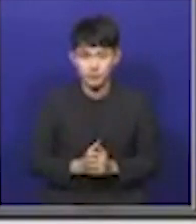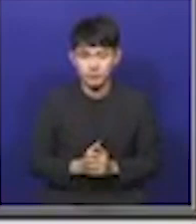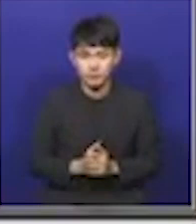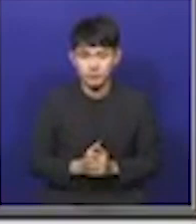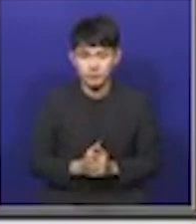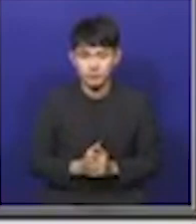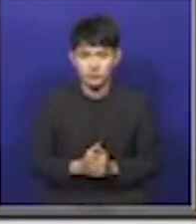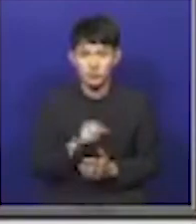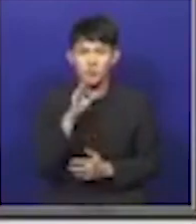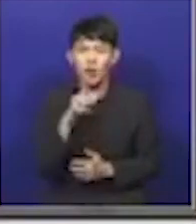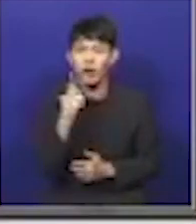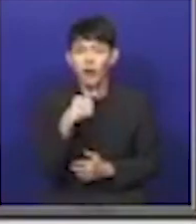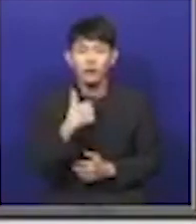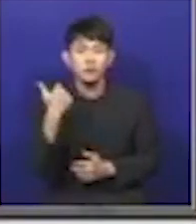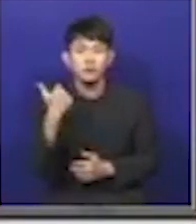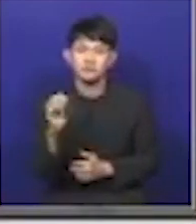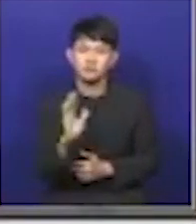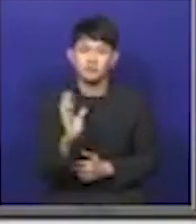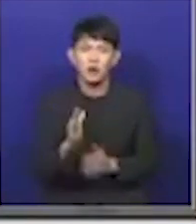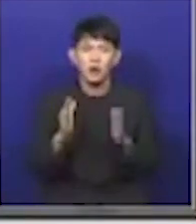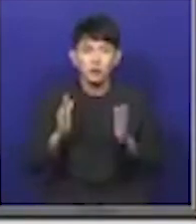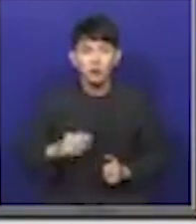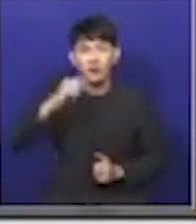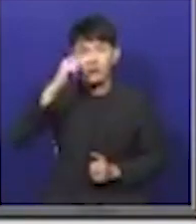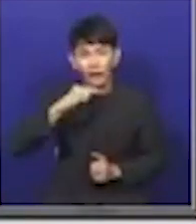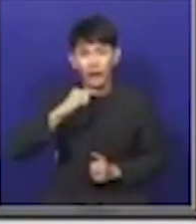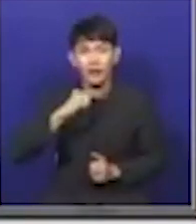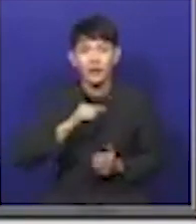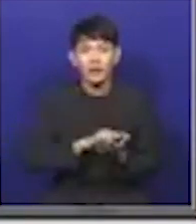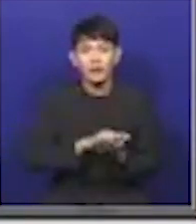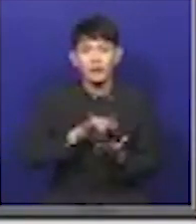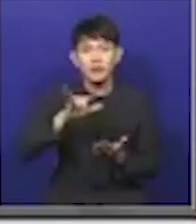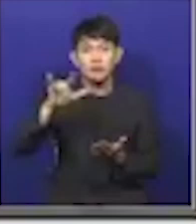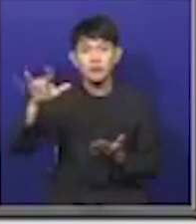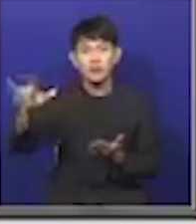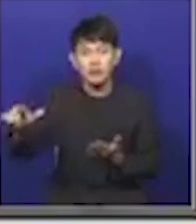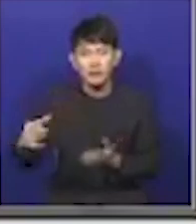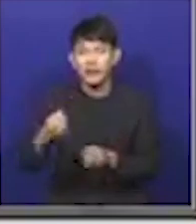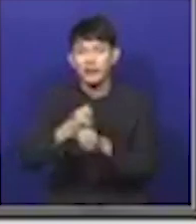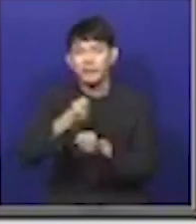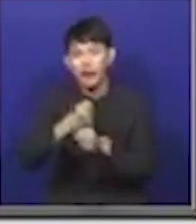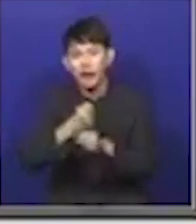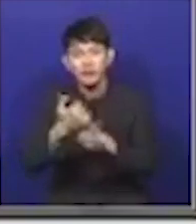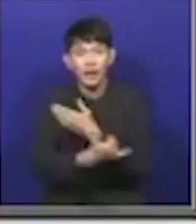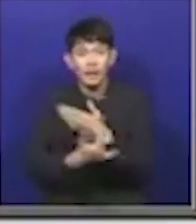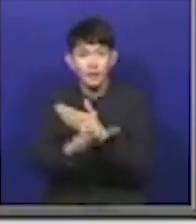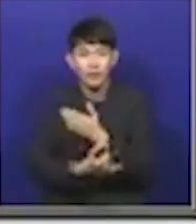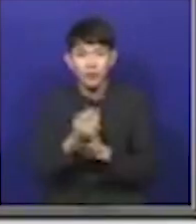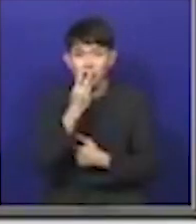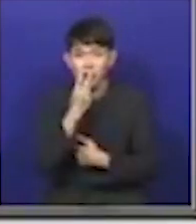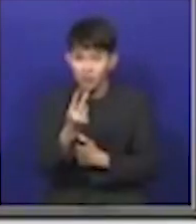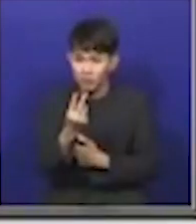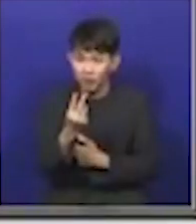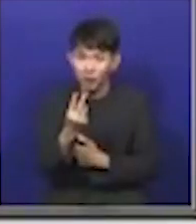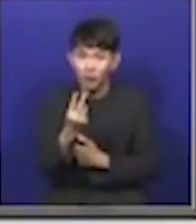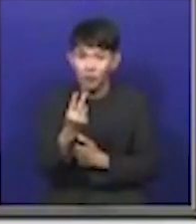ท่านอย่าว่าแต่คนอื่นเลยนะคนไทยที่ออกไปทำมาหากินต่างบ้านต่างเมืองท่านเคยเห็นภาพอย่างนี้มาก่อน